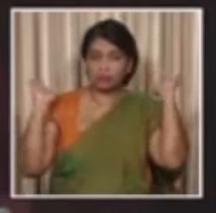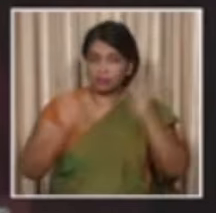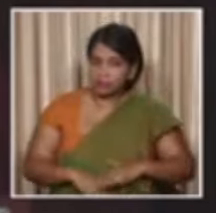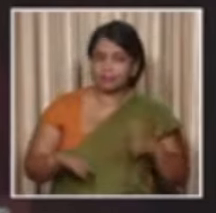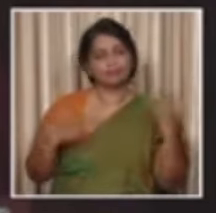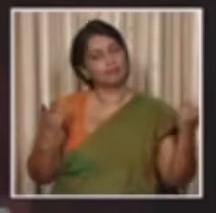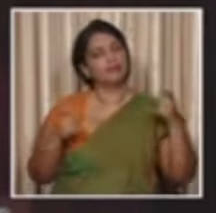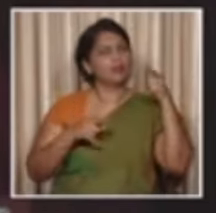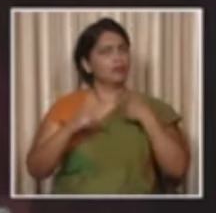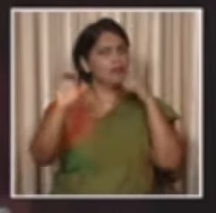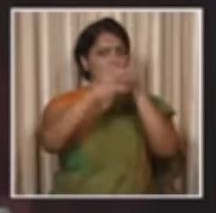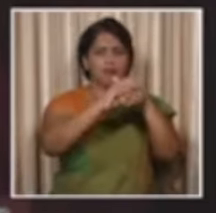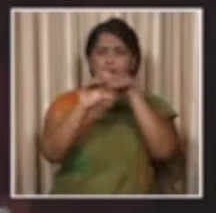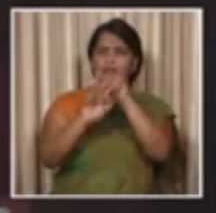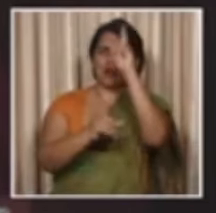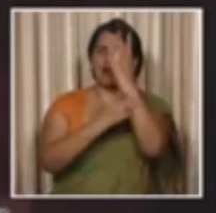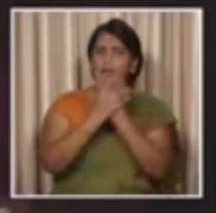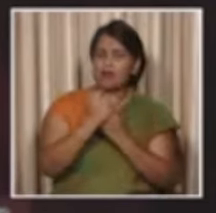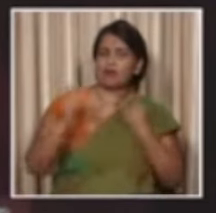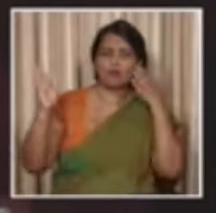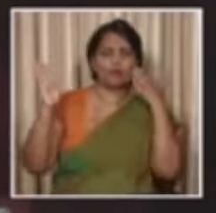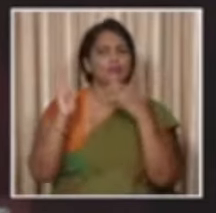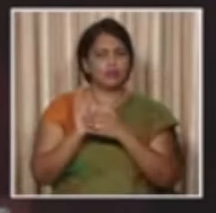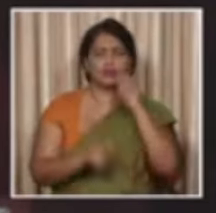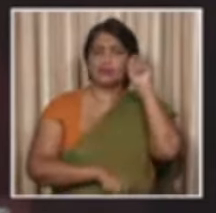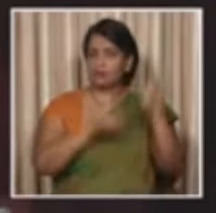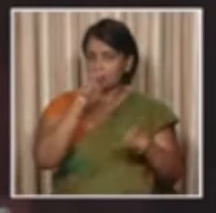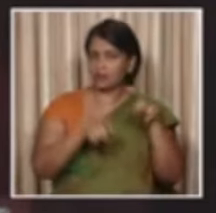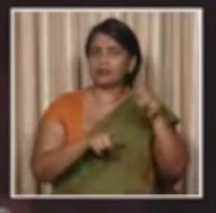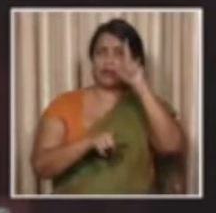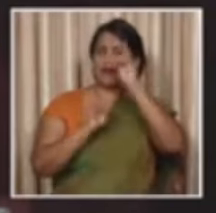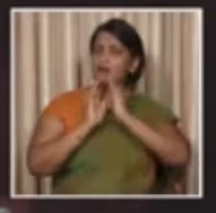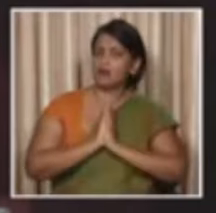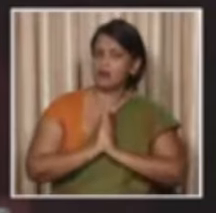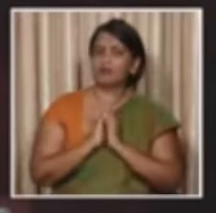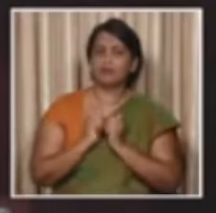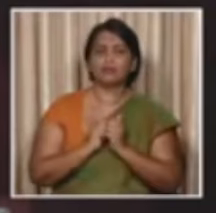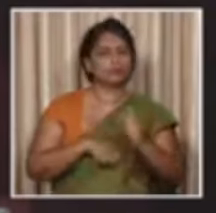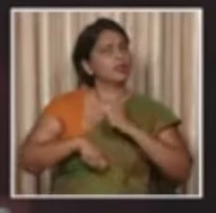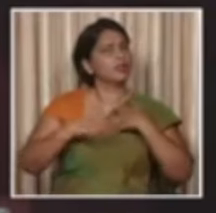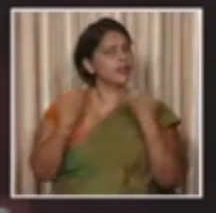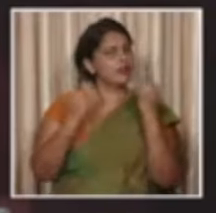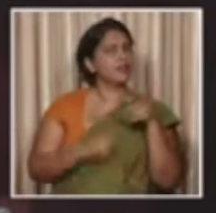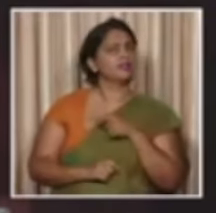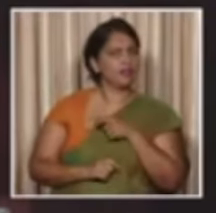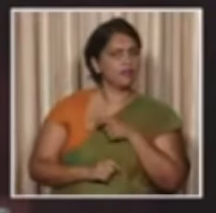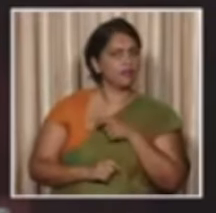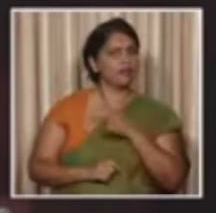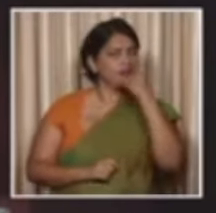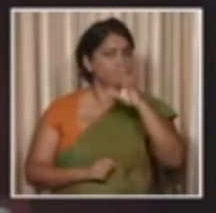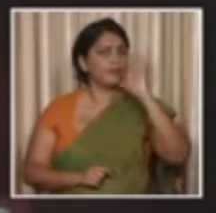වේවා, ඒවයි ගිහිලා ඒ ආගම් වලට සම්බන්ධ පුද්ගලින්ට ඒ ආගමික කටයුතු කරන්නට නිදහස දෙනවා. ඒ